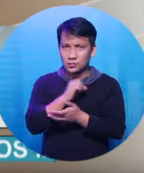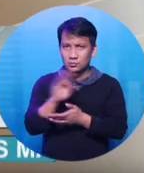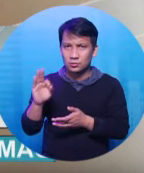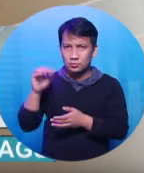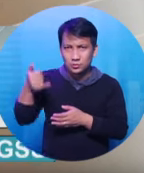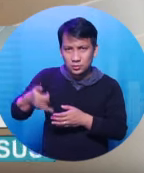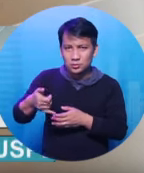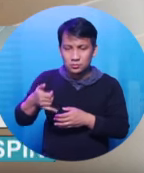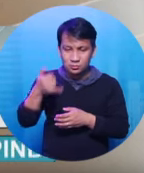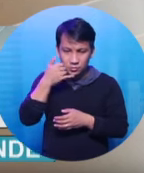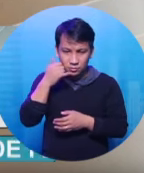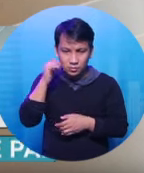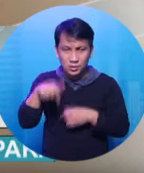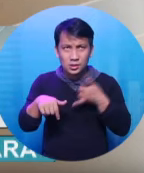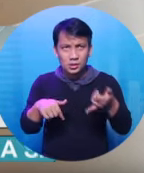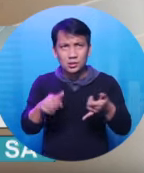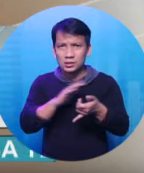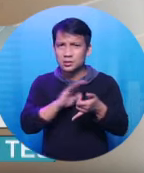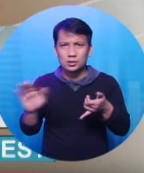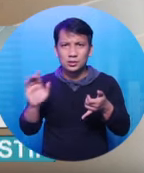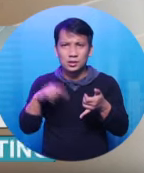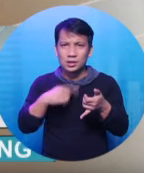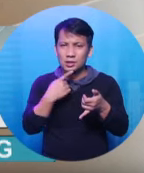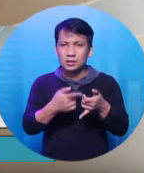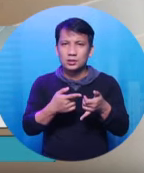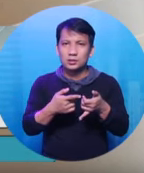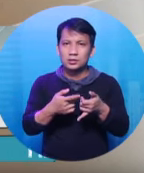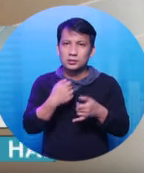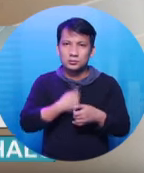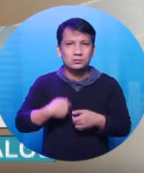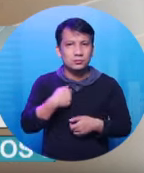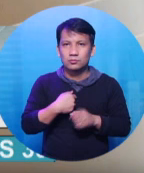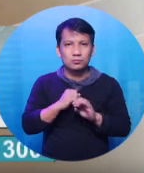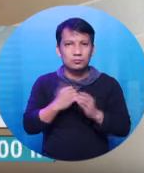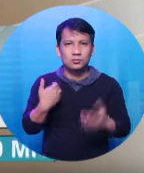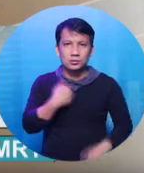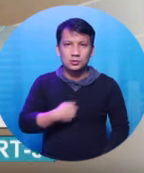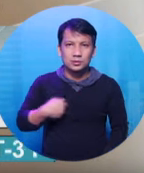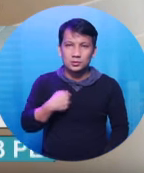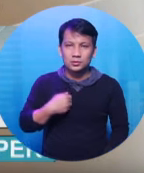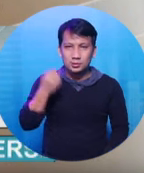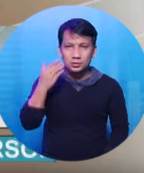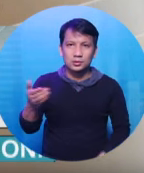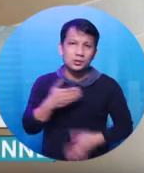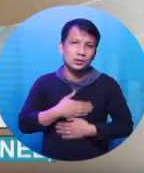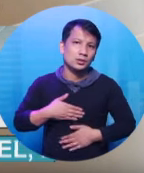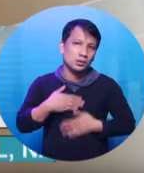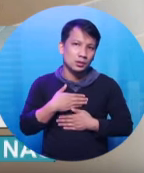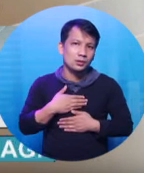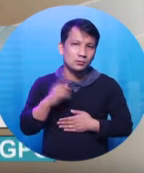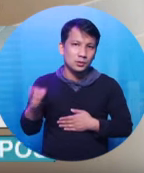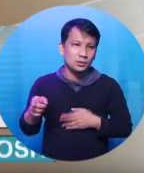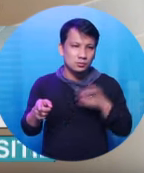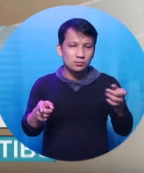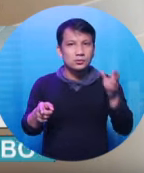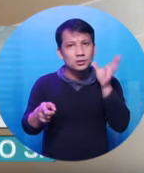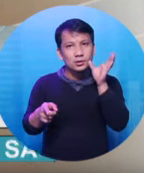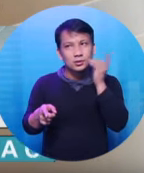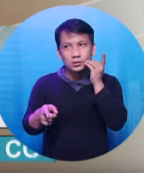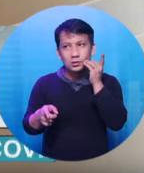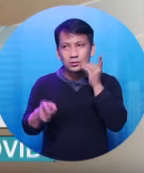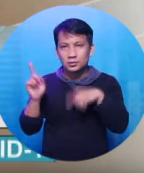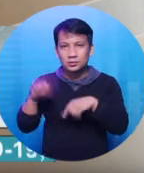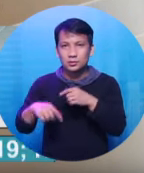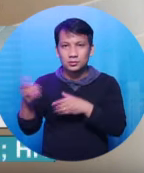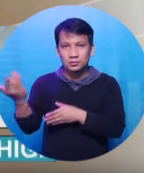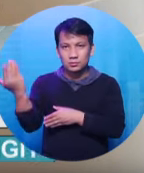Nakita ko po yung message. Hindi po siya nag-sorry. Unapologetic po siya. Masaya po siya. Yung kapatid ko po hindi po